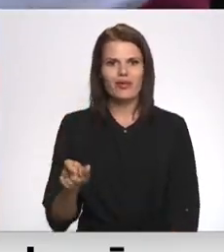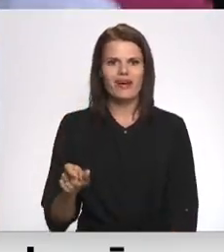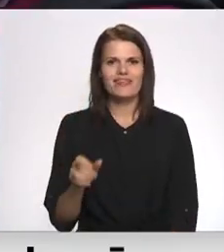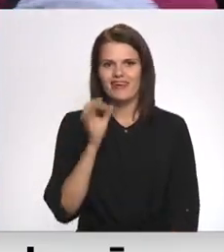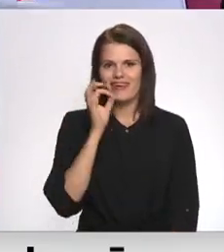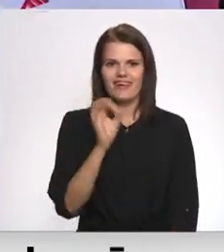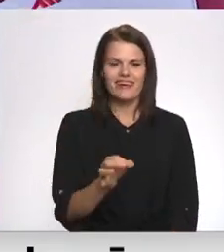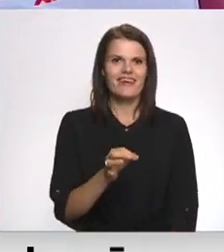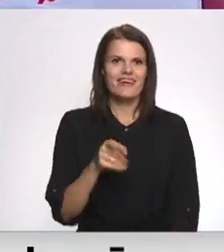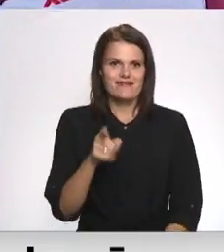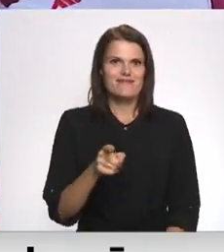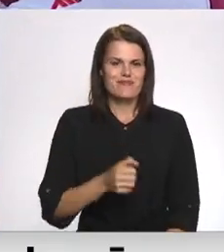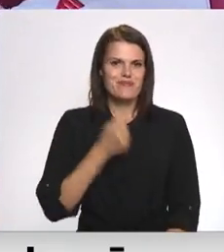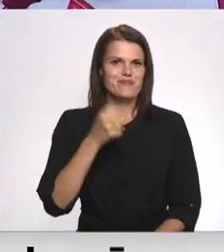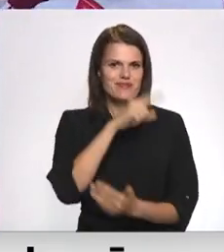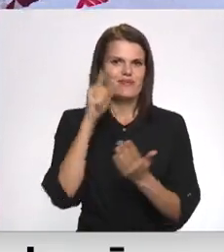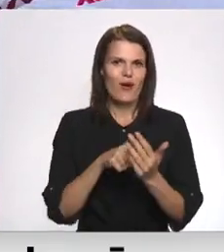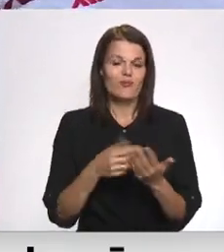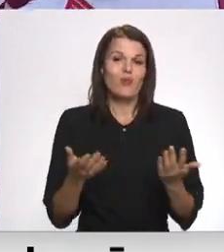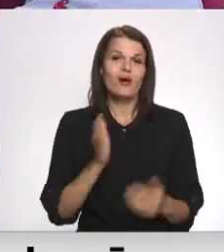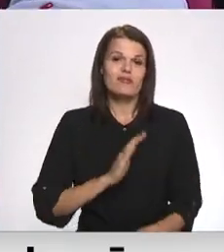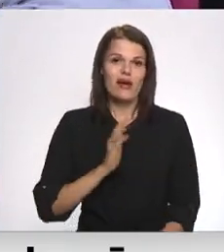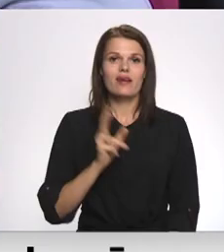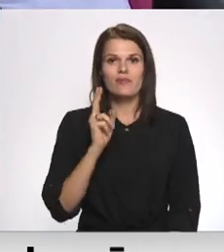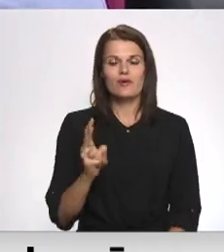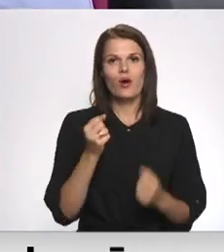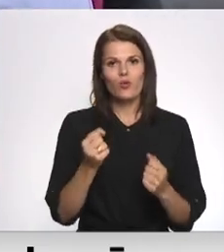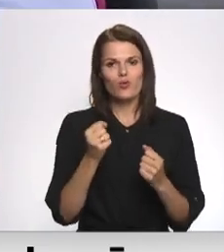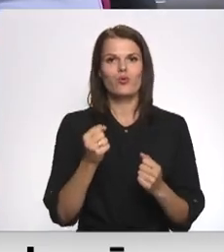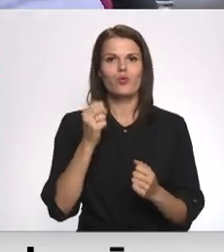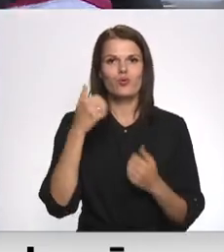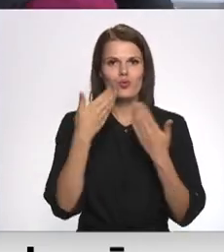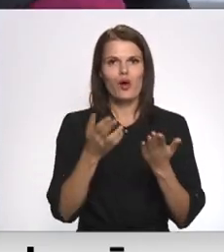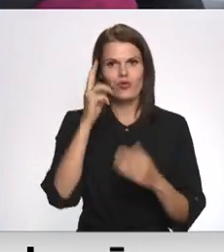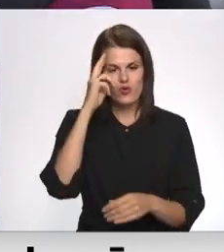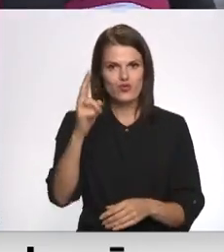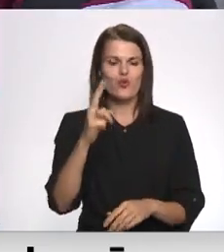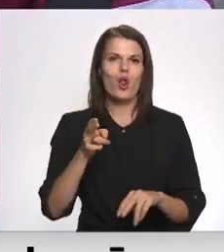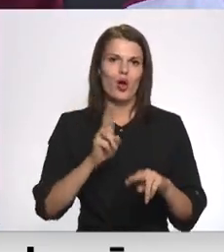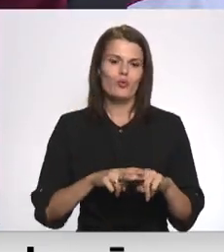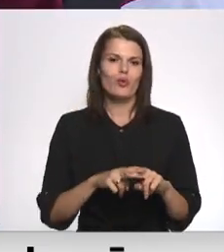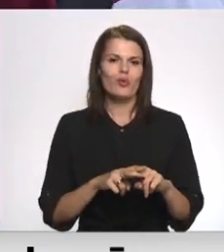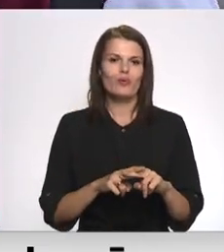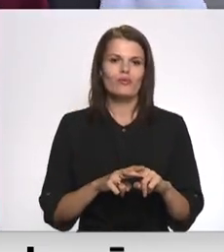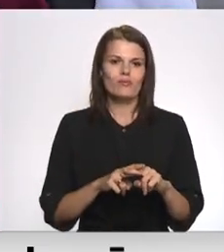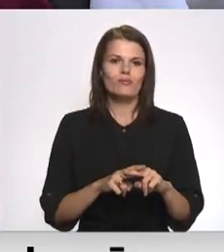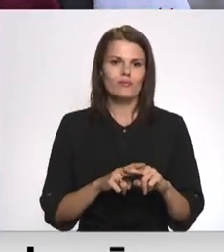gan iespaidīgs jautājums. Nē, nu sagaidam, kad turās pie dotā solījumiem un pie, nu,